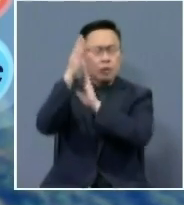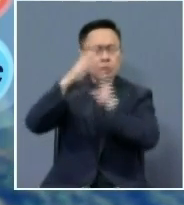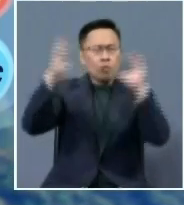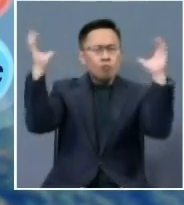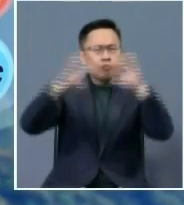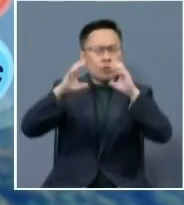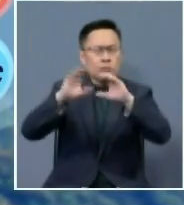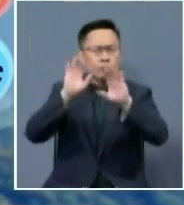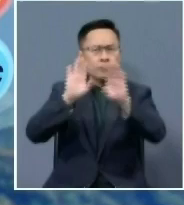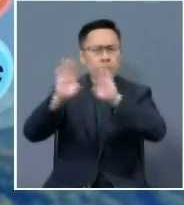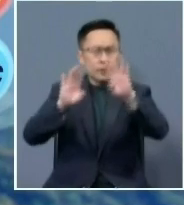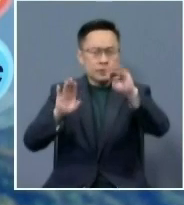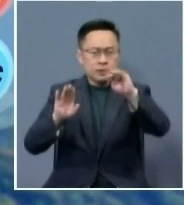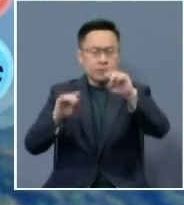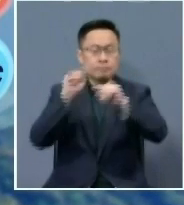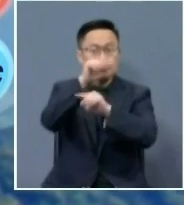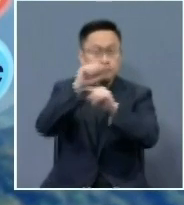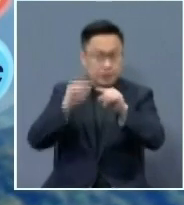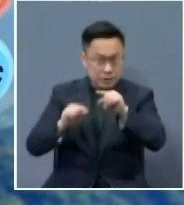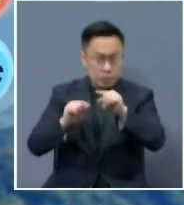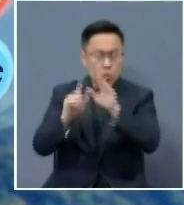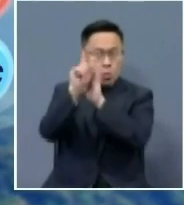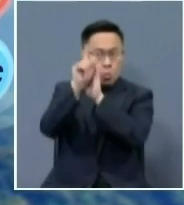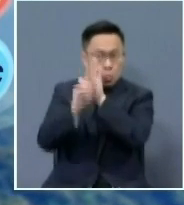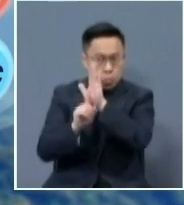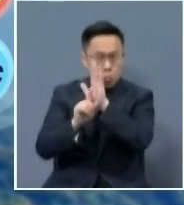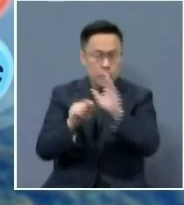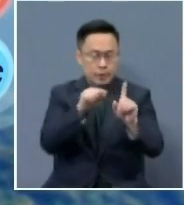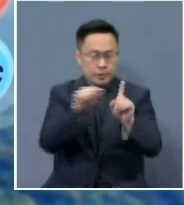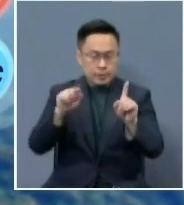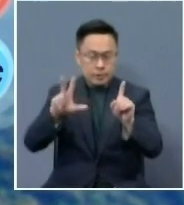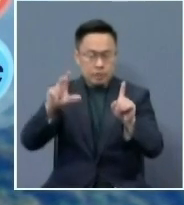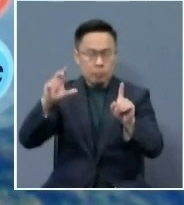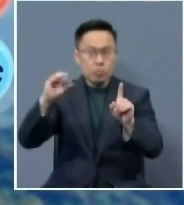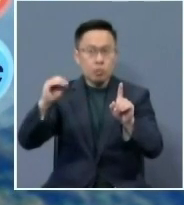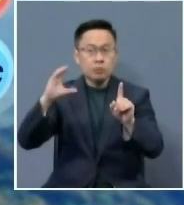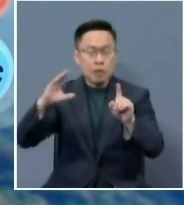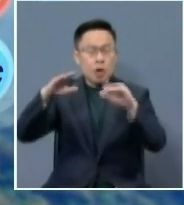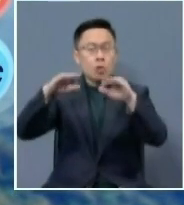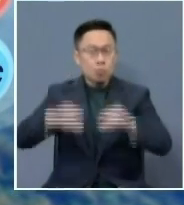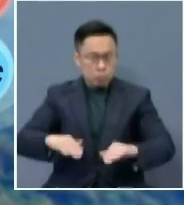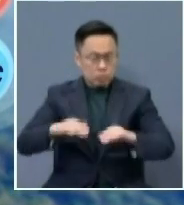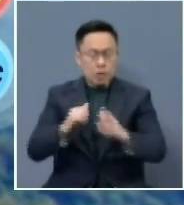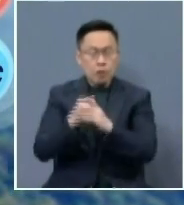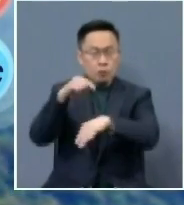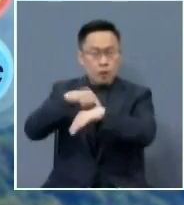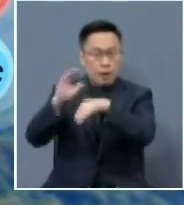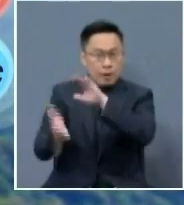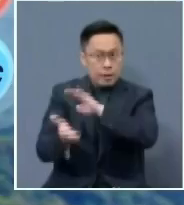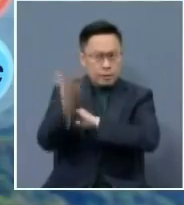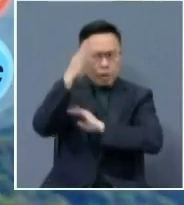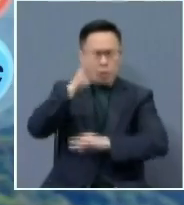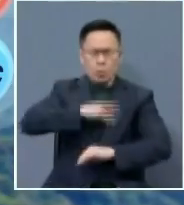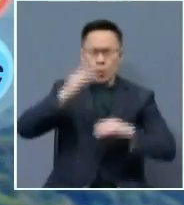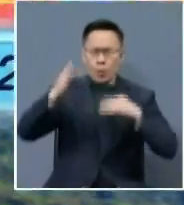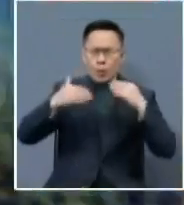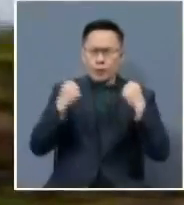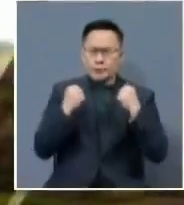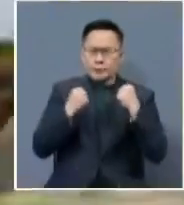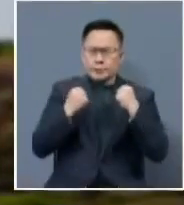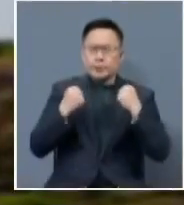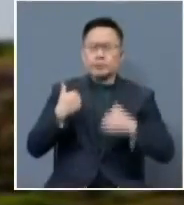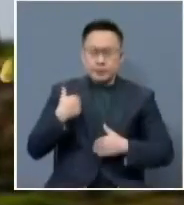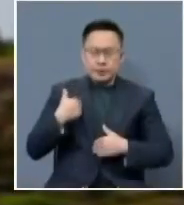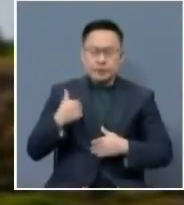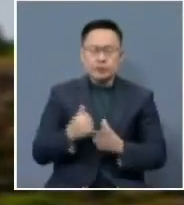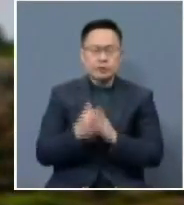ของพื้นที่อุณหภูมิลดลง 1-3องเซซมีอากาศเย็นๆในตอนเช้าด้วยนะคะไปกันที่ภาคอีสานกันหน่อยค่ะมี